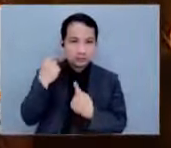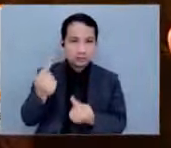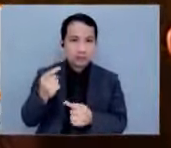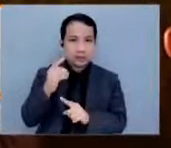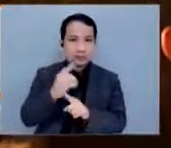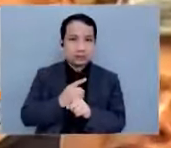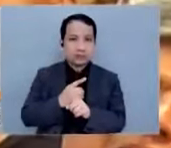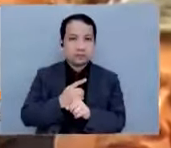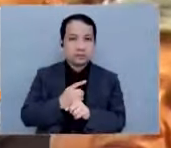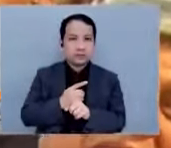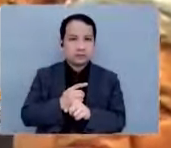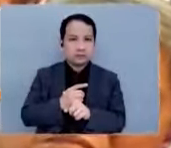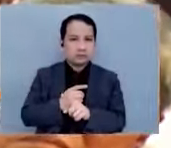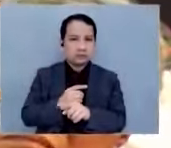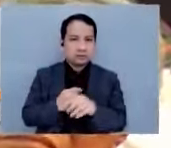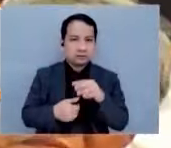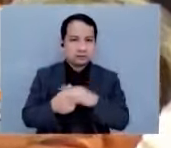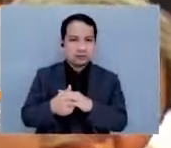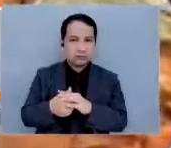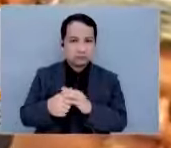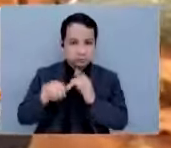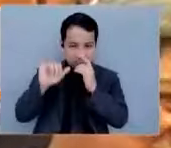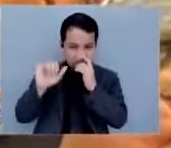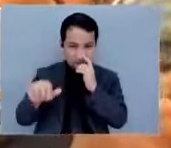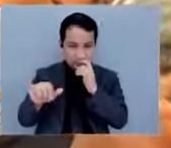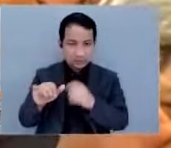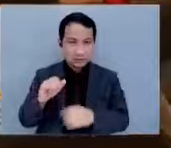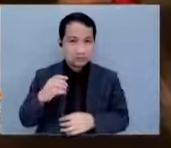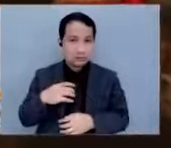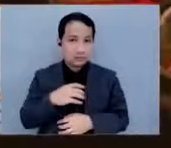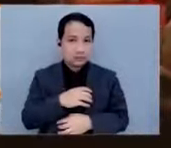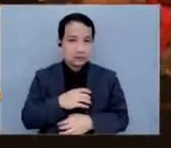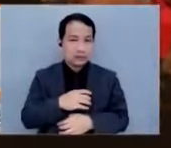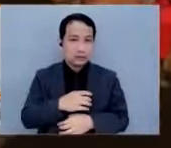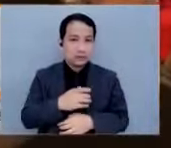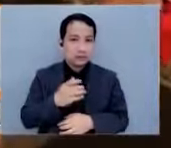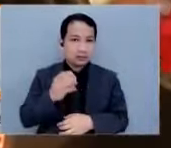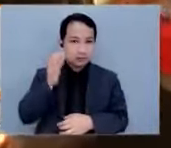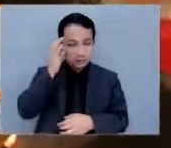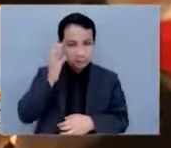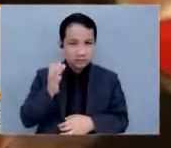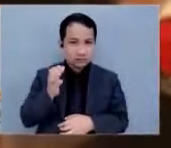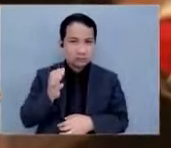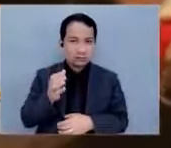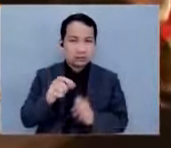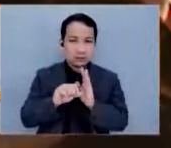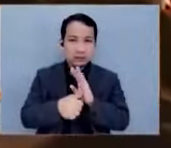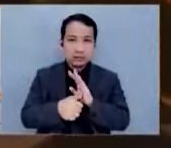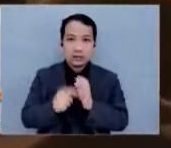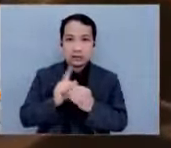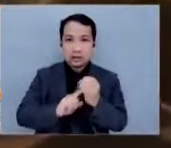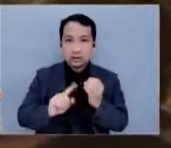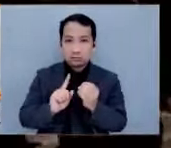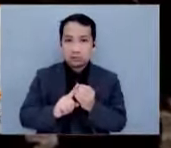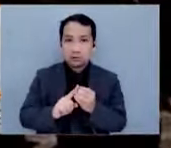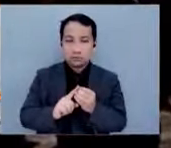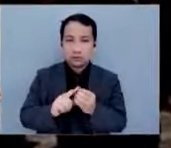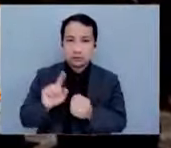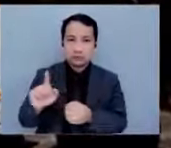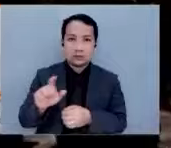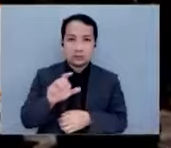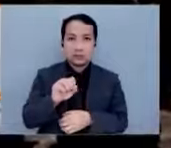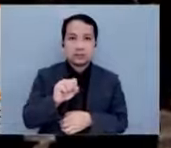hindi na sinipot ni Pastor Quiboloy ang House Committee on Legislative Franchises na dumidinig sa umano'y mga paglabag ng Sunshine Media